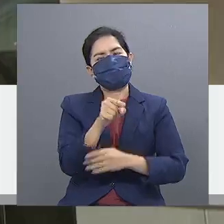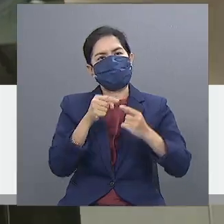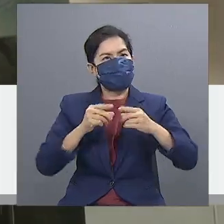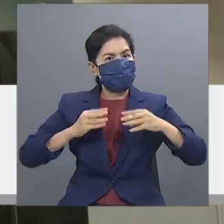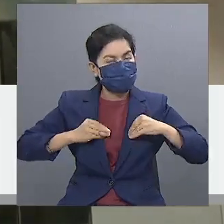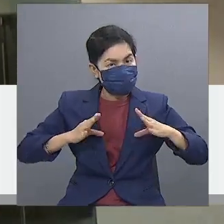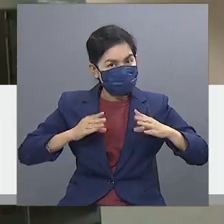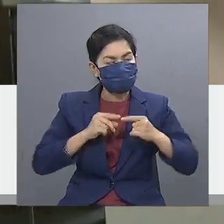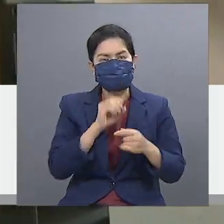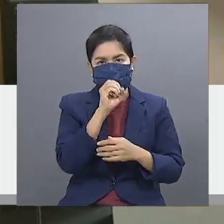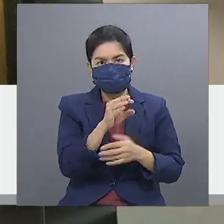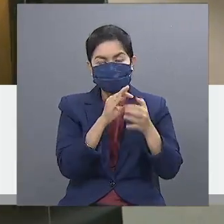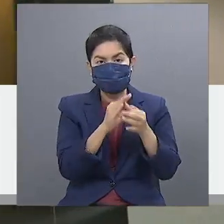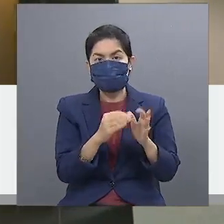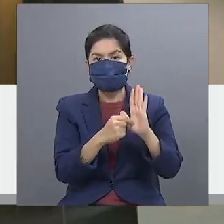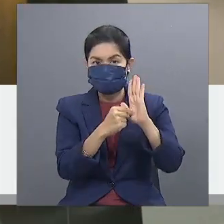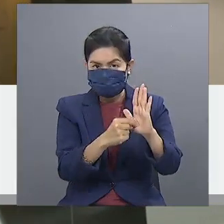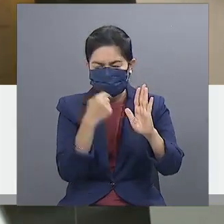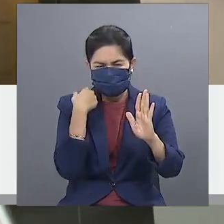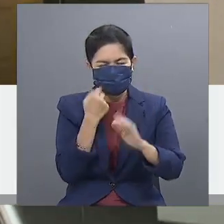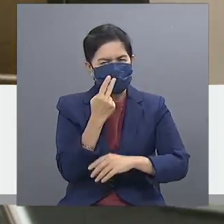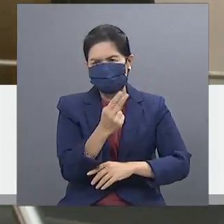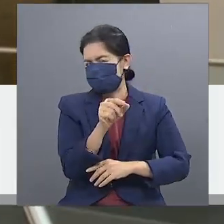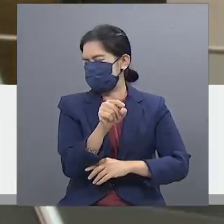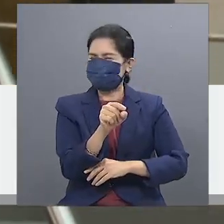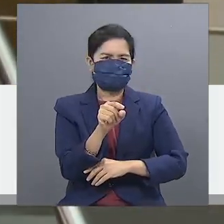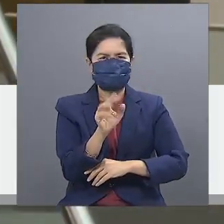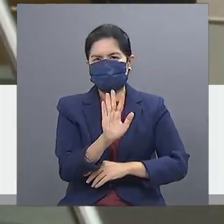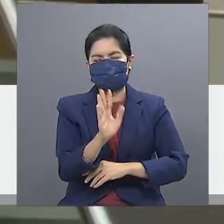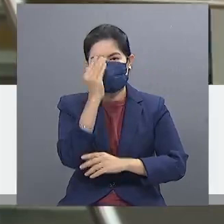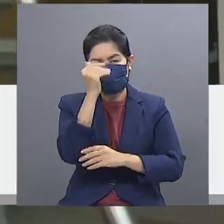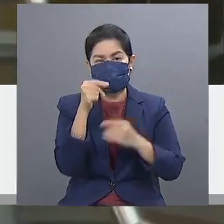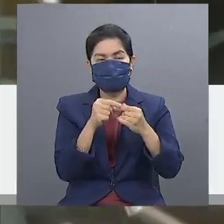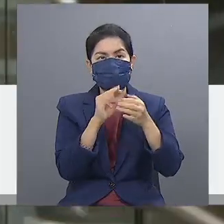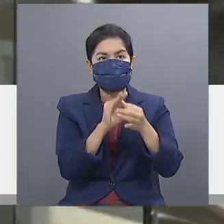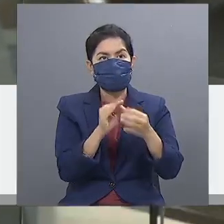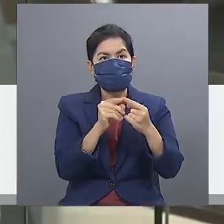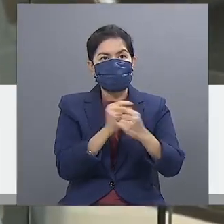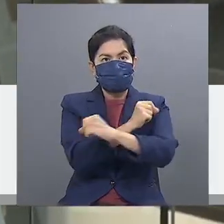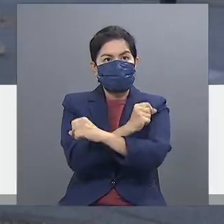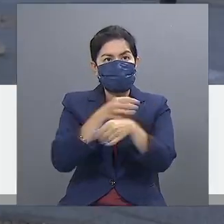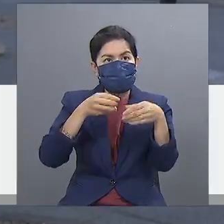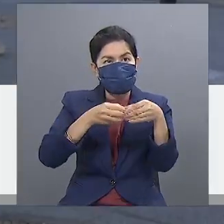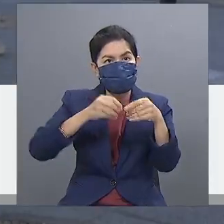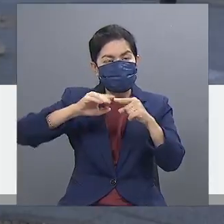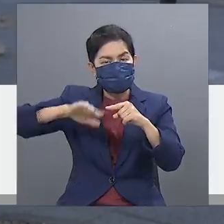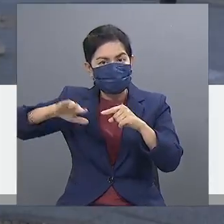นอดังกล่าวสุดตรงเกินไปค่ะแล้วก็ทำให้การปกป้องเด็กกลายเป็นการไม่เคารพความเป็น